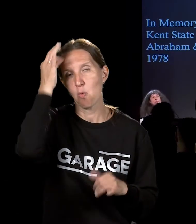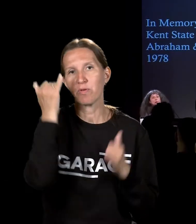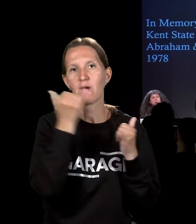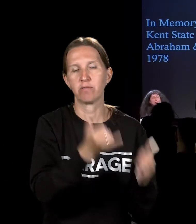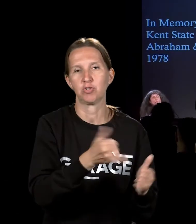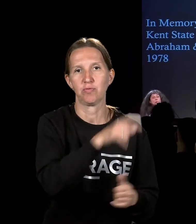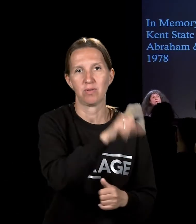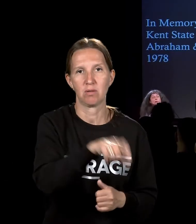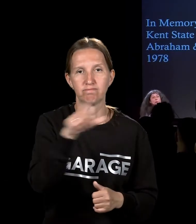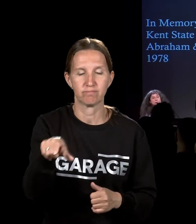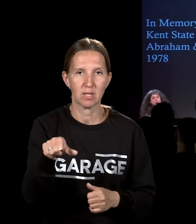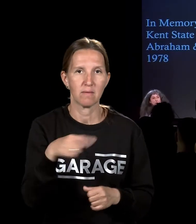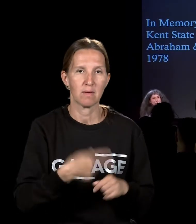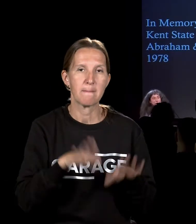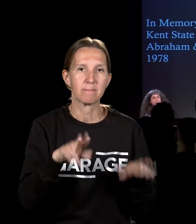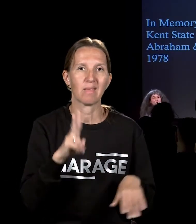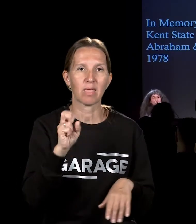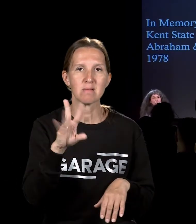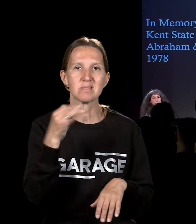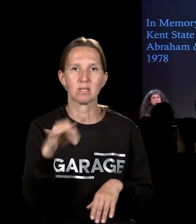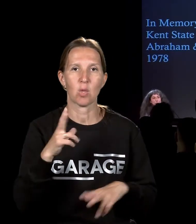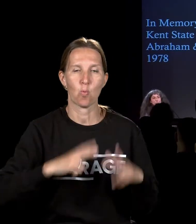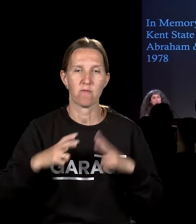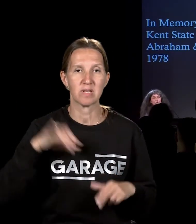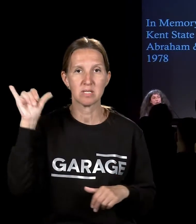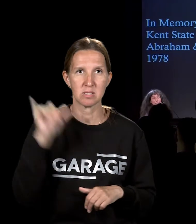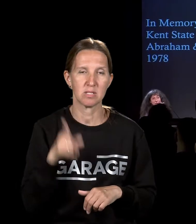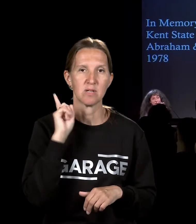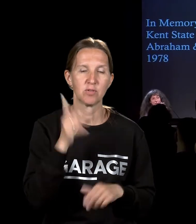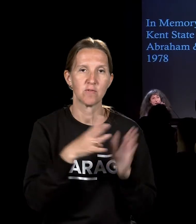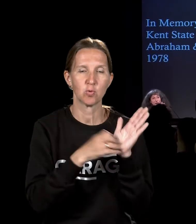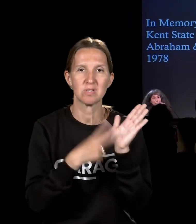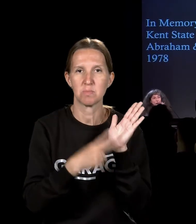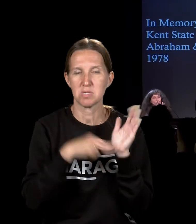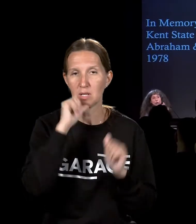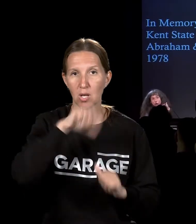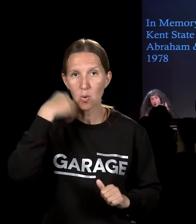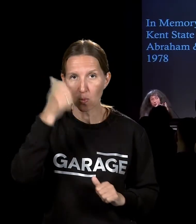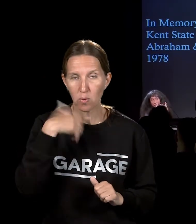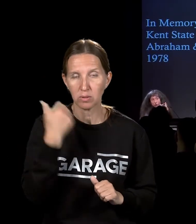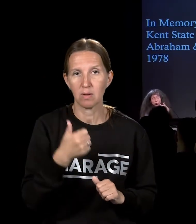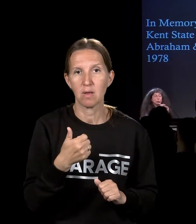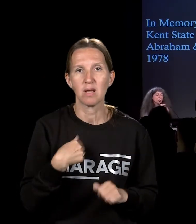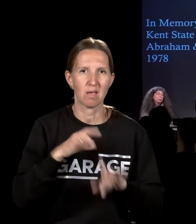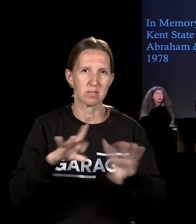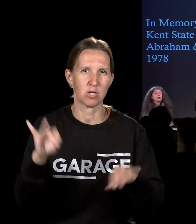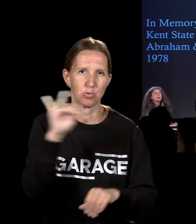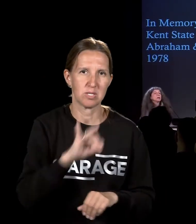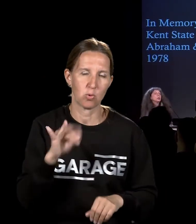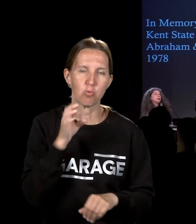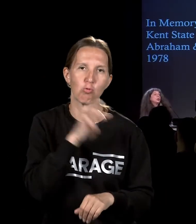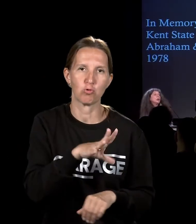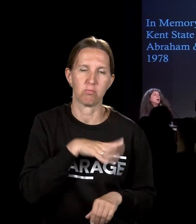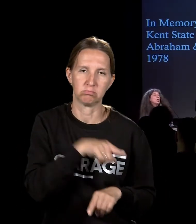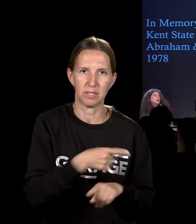расстрела в Кентском университете. Расстрел, который произошел в 1970-м году, я быстро рассказываю, про что